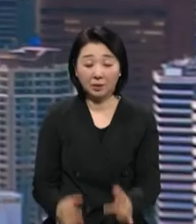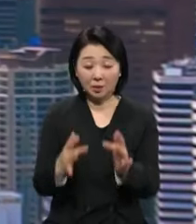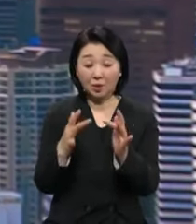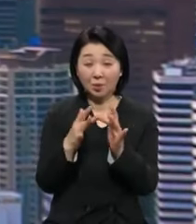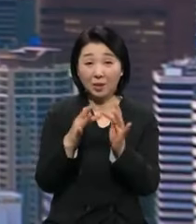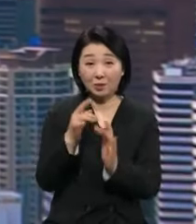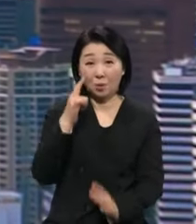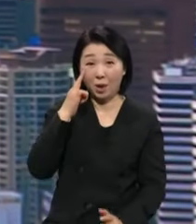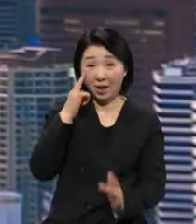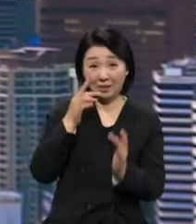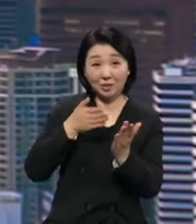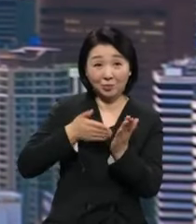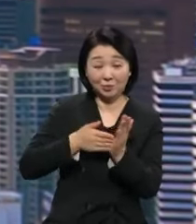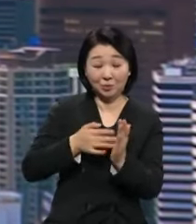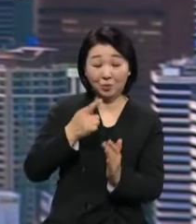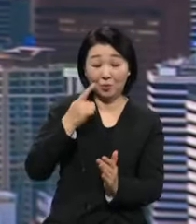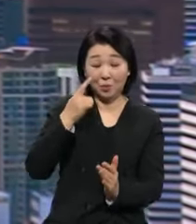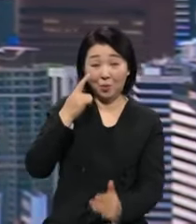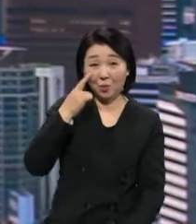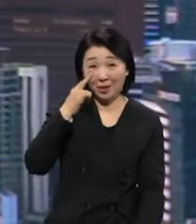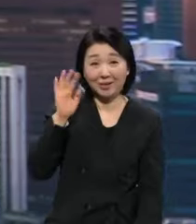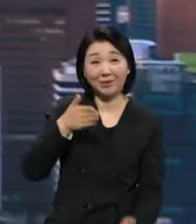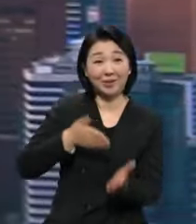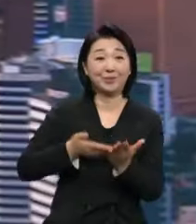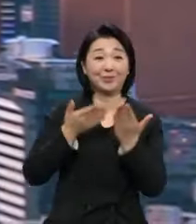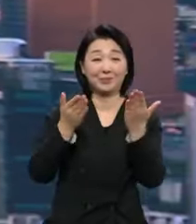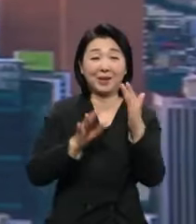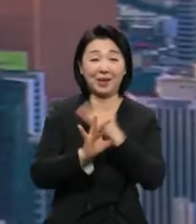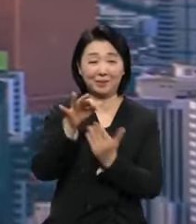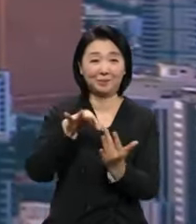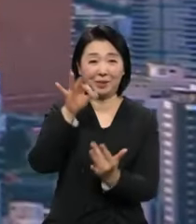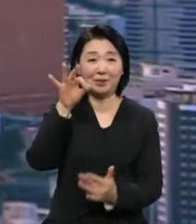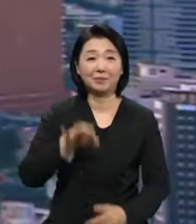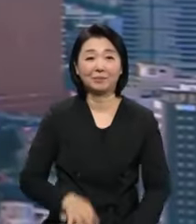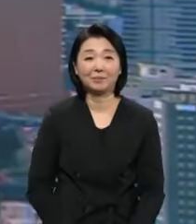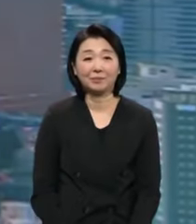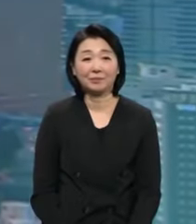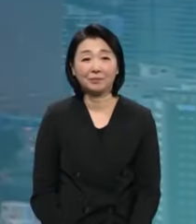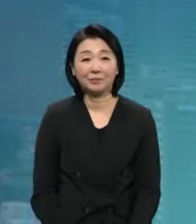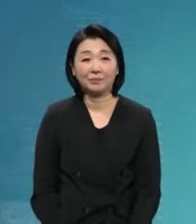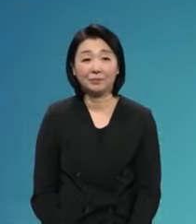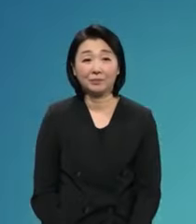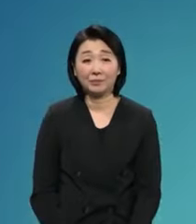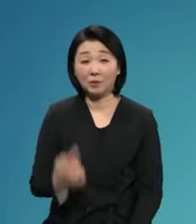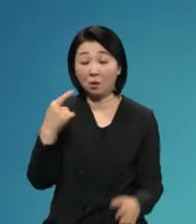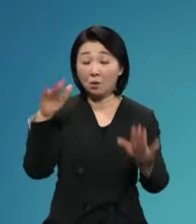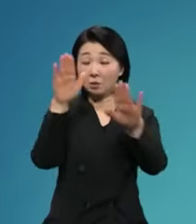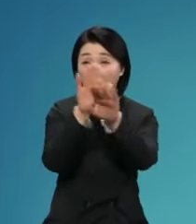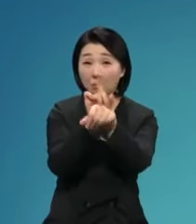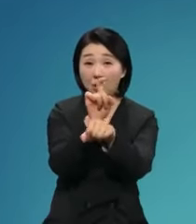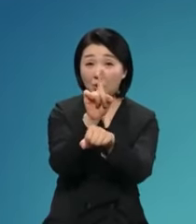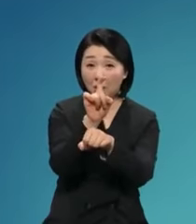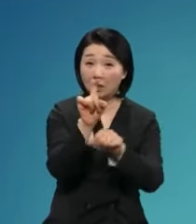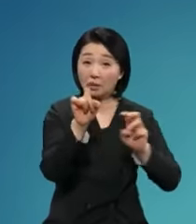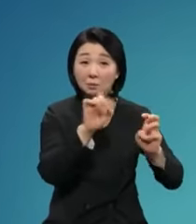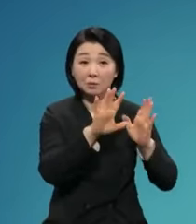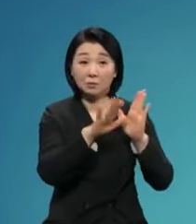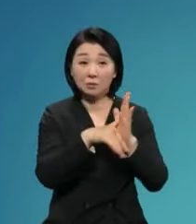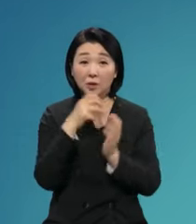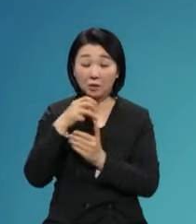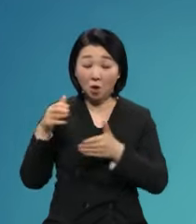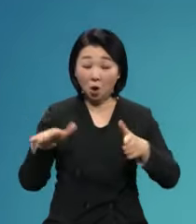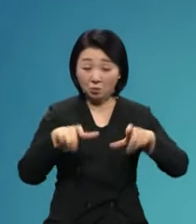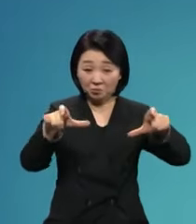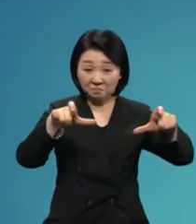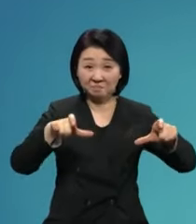온라인에서 화제가 된 뉴스, 화제가 될 뉴스를 골라 전해드립니다. 아침엔 소셜픽입니다. 어제 저녁 11시 반쯤 경기도